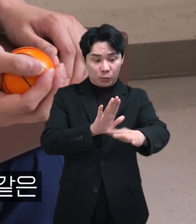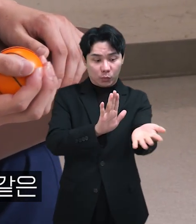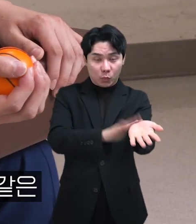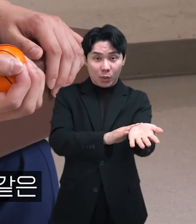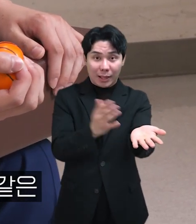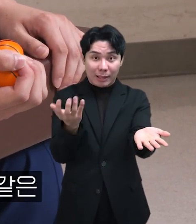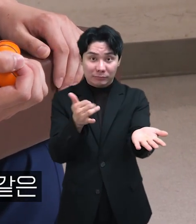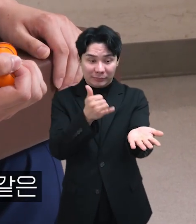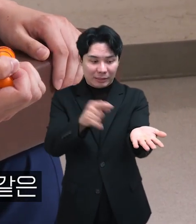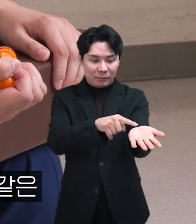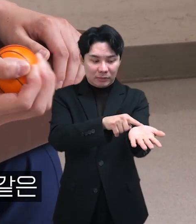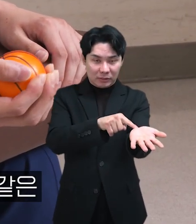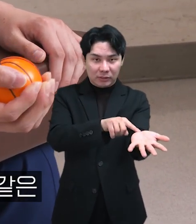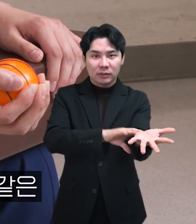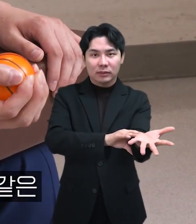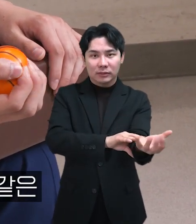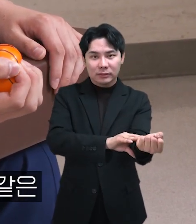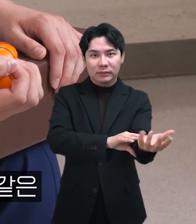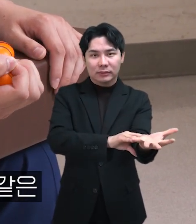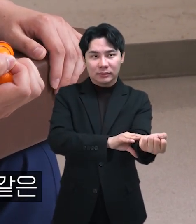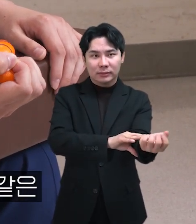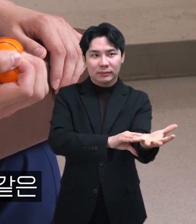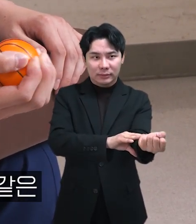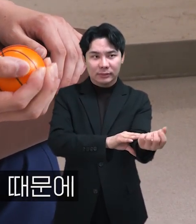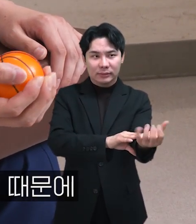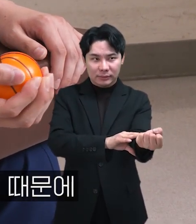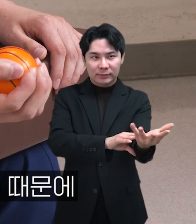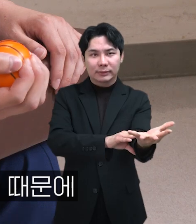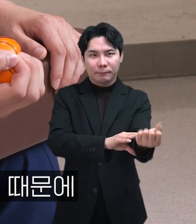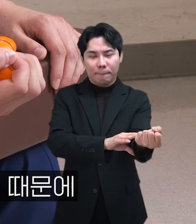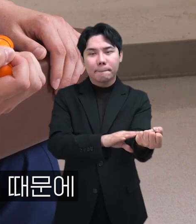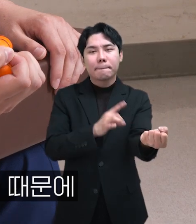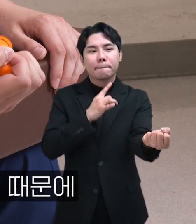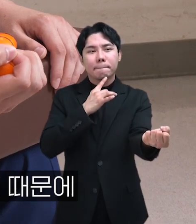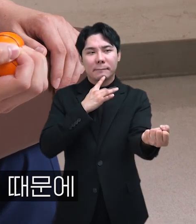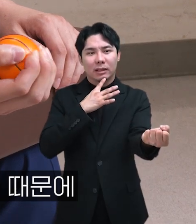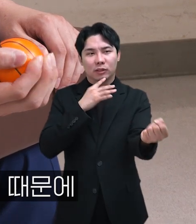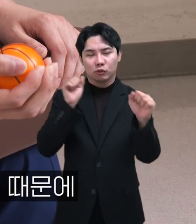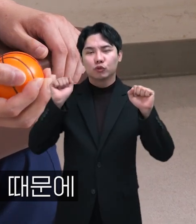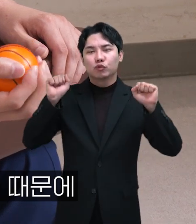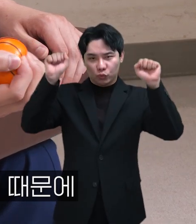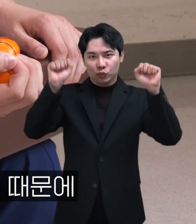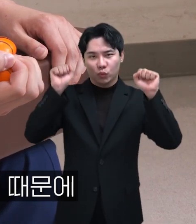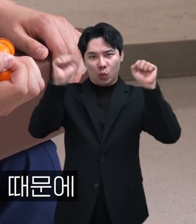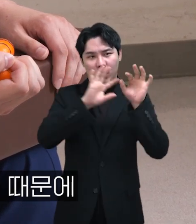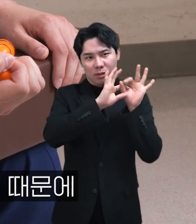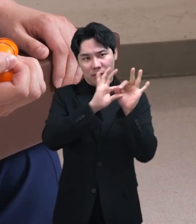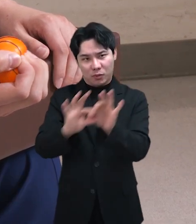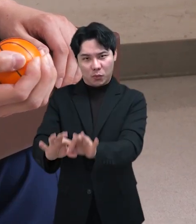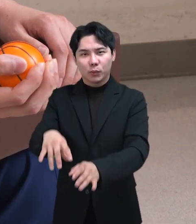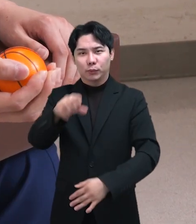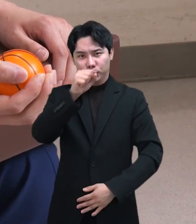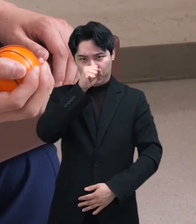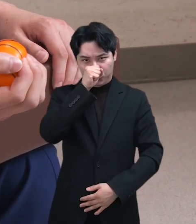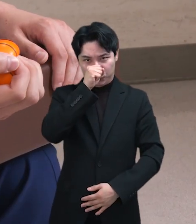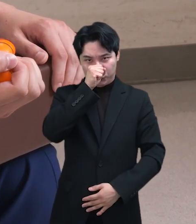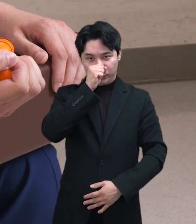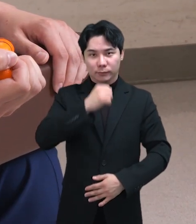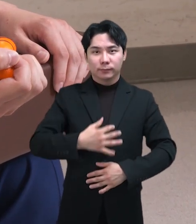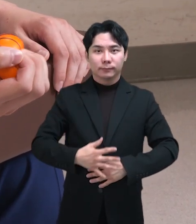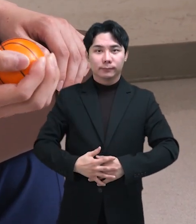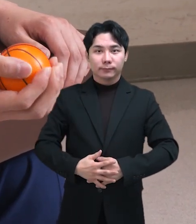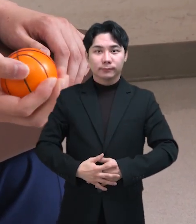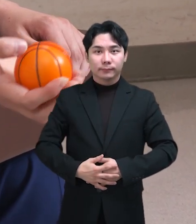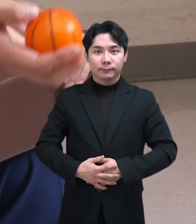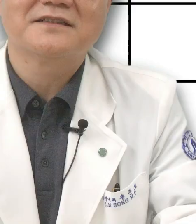대신에 동정맥류가 있는 쪽의 악력 운동 같은 그런 운동들은 혈류 증가에 많이 도움이 있기 때문에 정기적으로